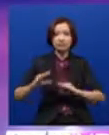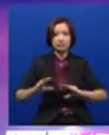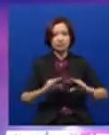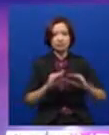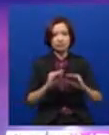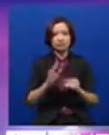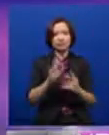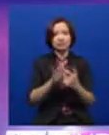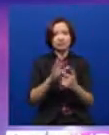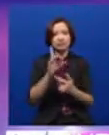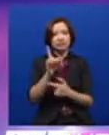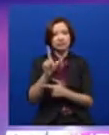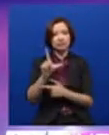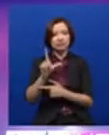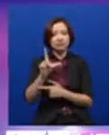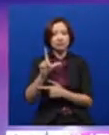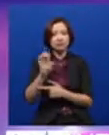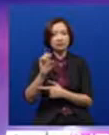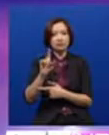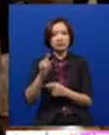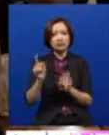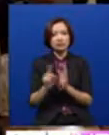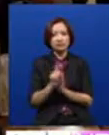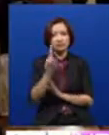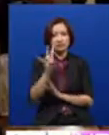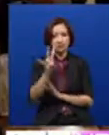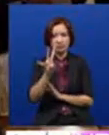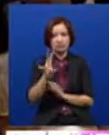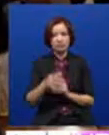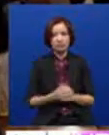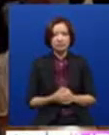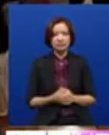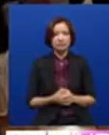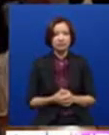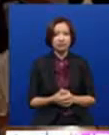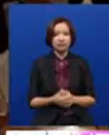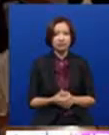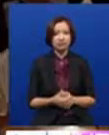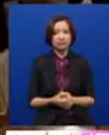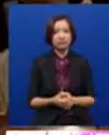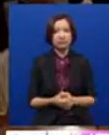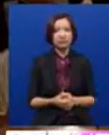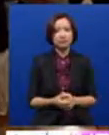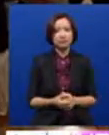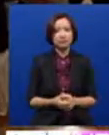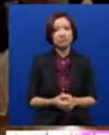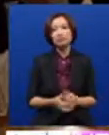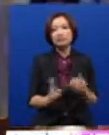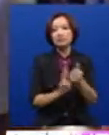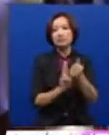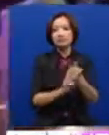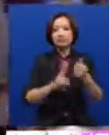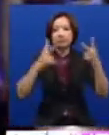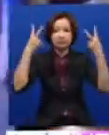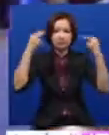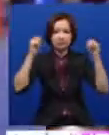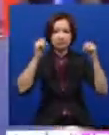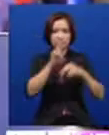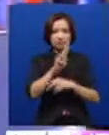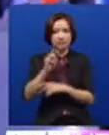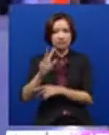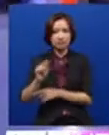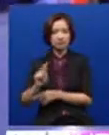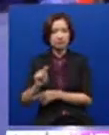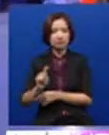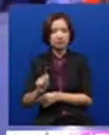delhiไดอะล็อกครั้งที่ 7ค่ะนายพลเอกธนะศักดิ์ปฏิมาประกรรองนายกรัฐมนตรีและ